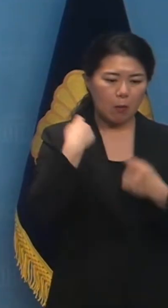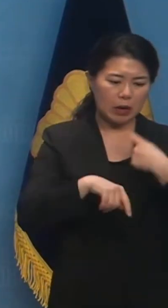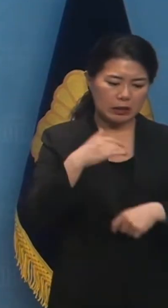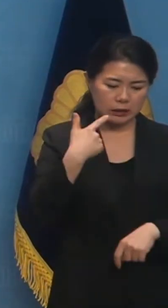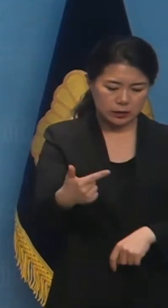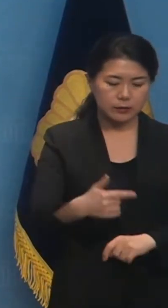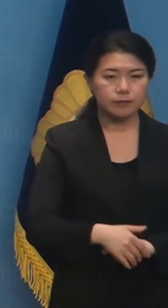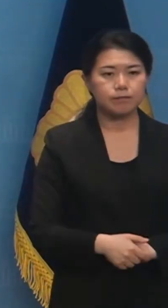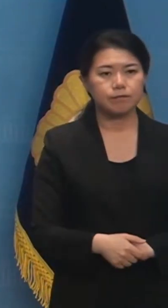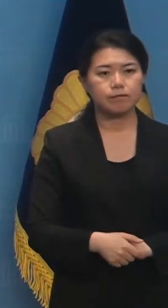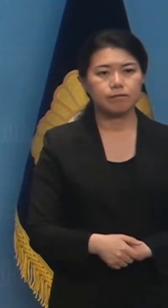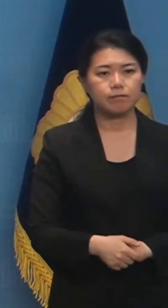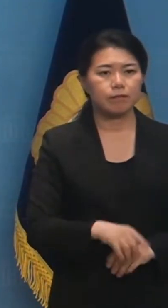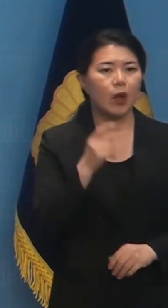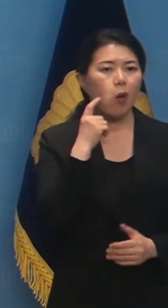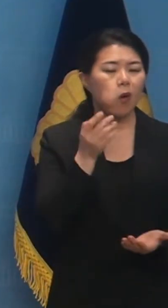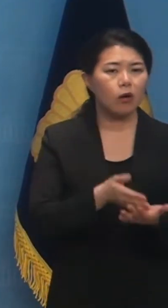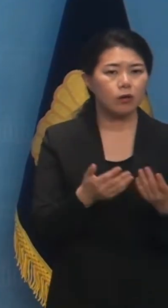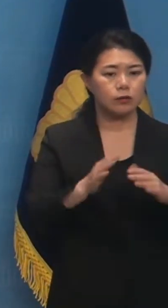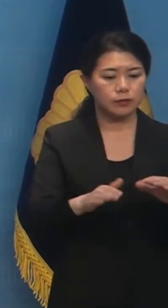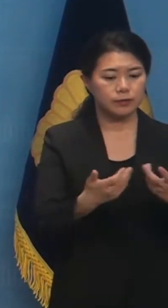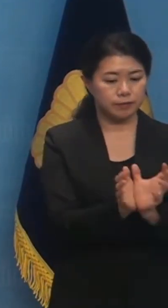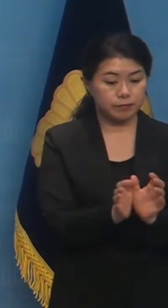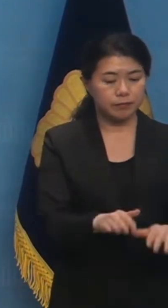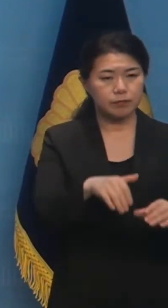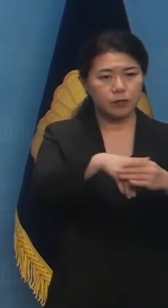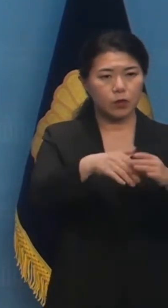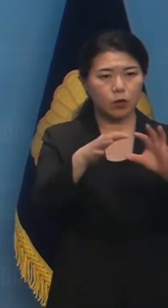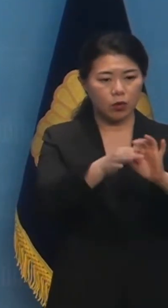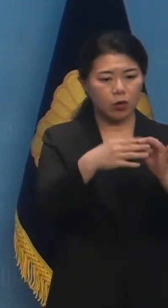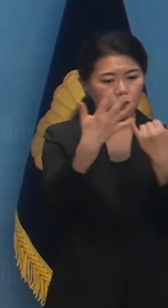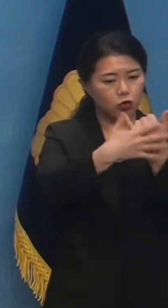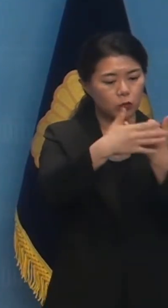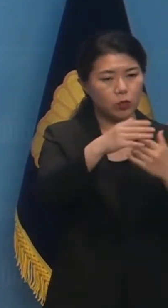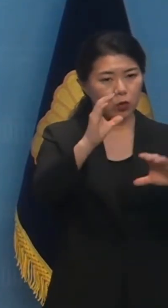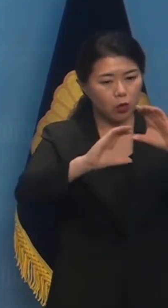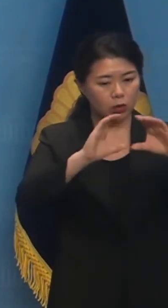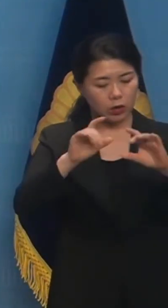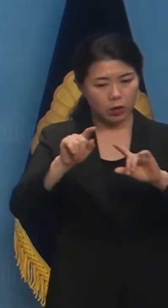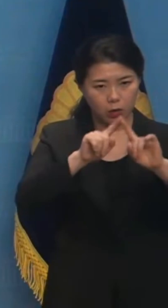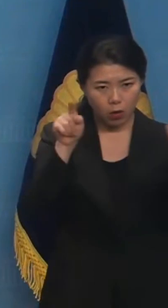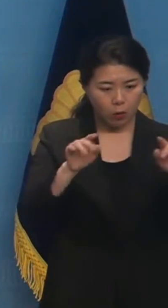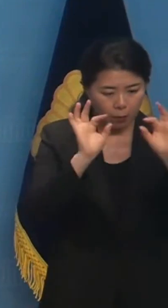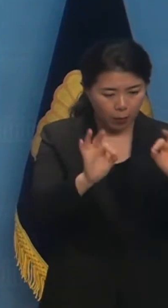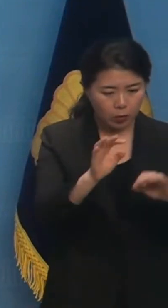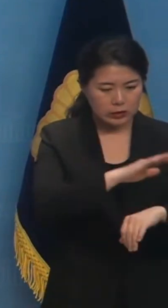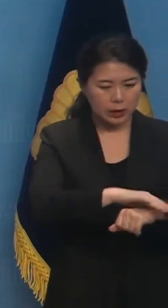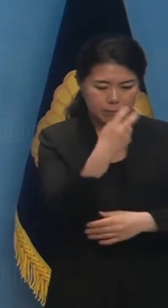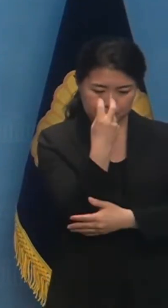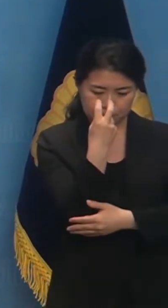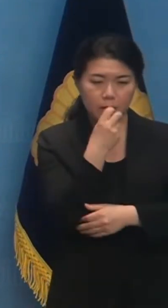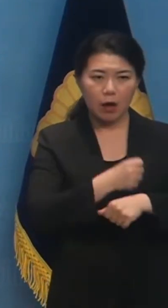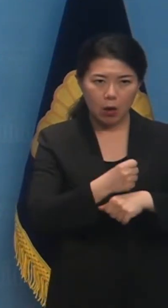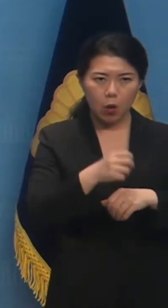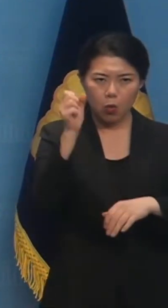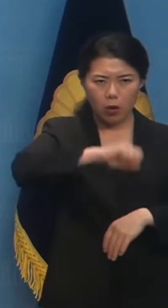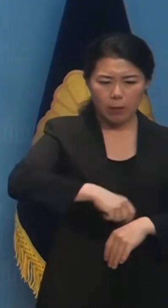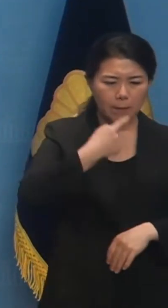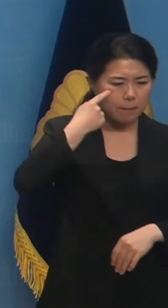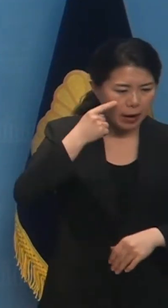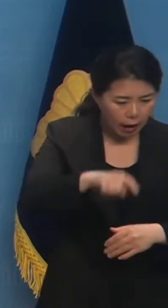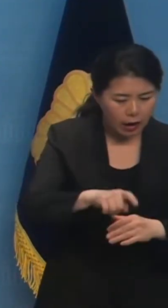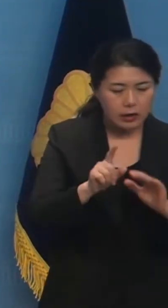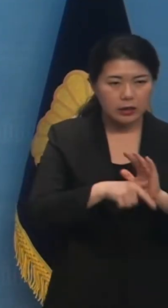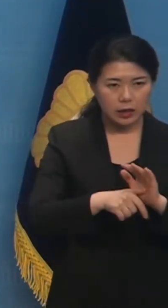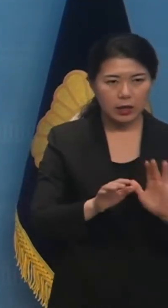훼손하고 있습니다. 가짜뉴스 대응단은 선거 관련 유튜브 콘텐츠를 지속적으로 면밀히 모니터링하여 위반 사항이